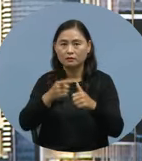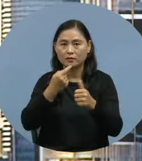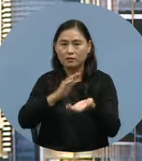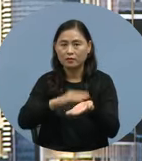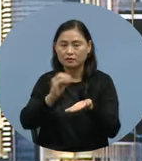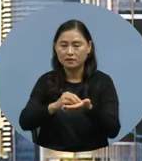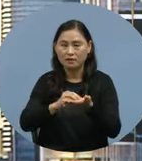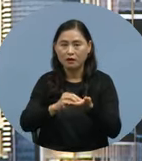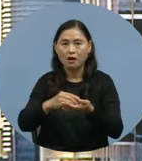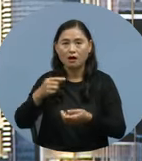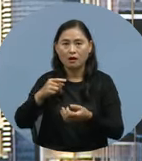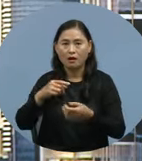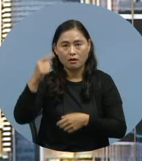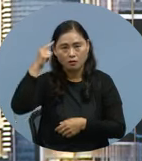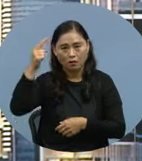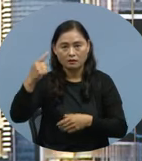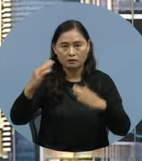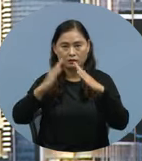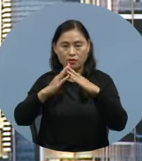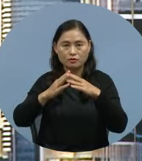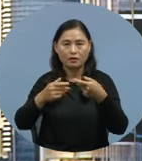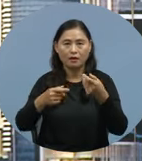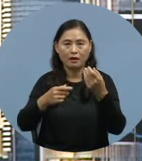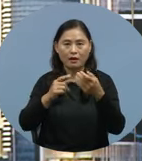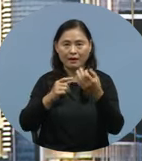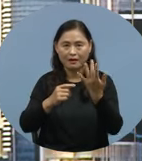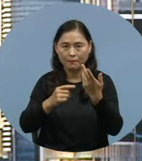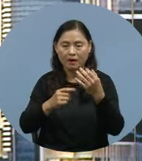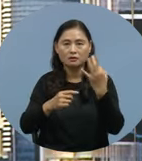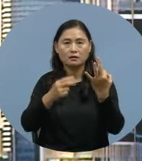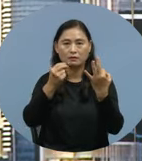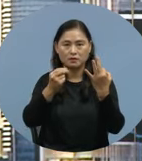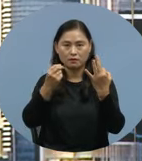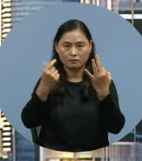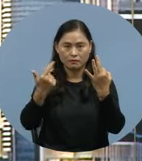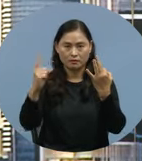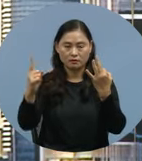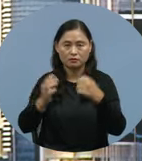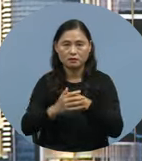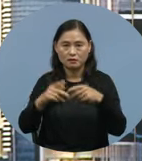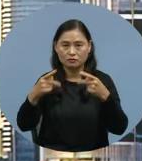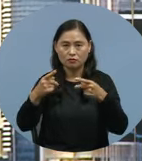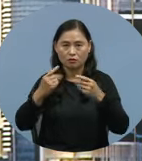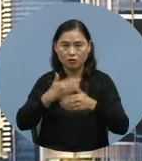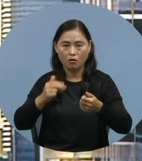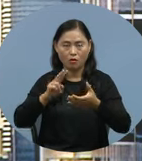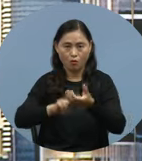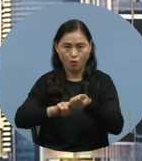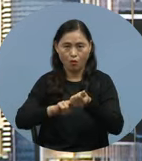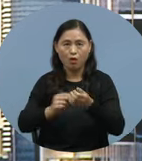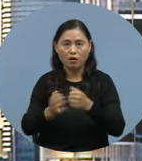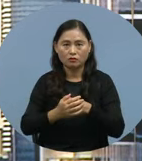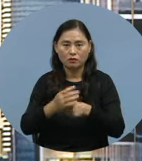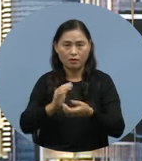嗰個院友咧，個號碼係3781啦。咁另外屯門康和咧都有一位確診嘅，